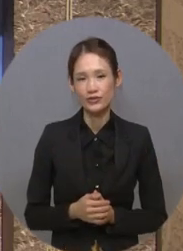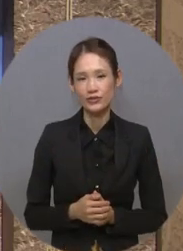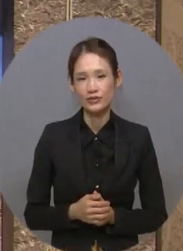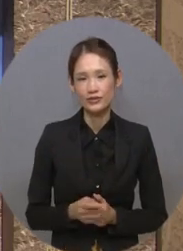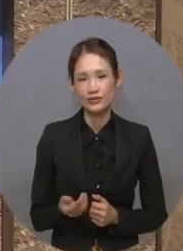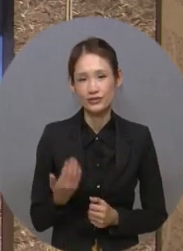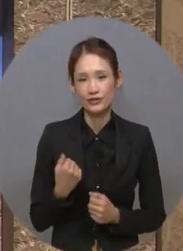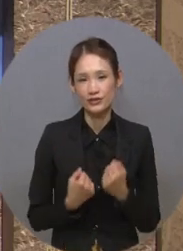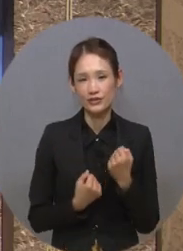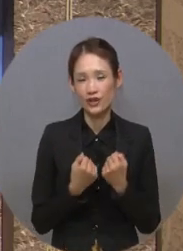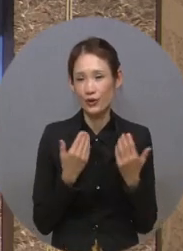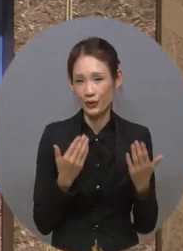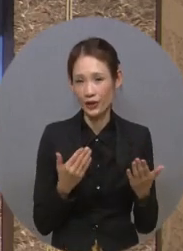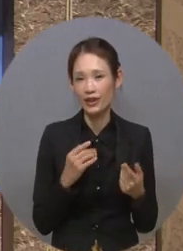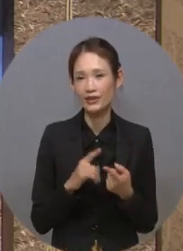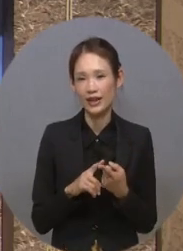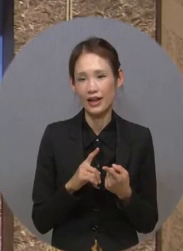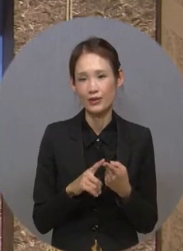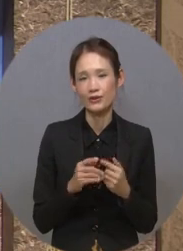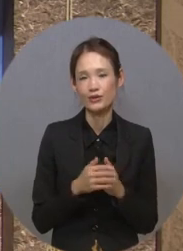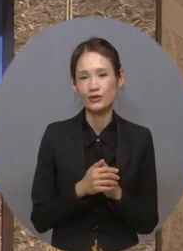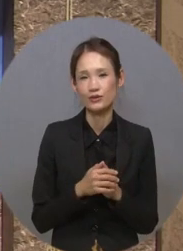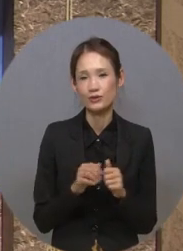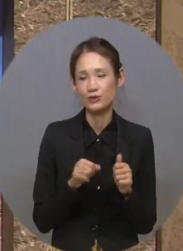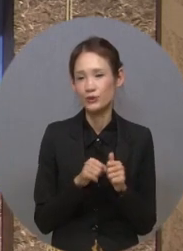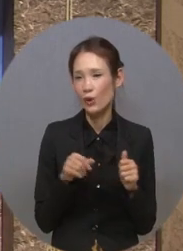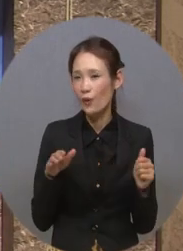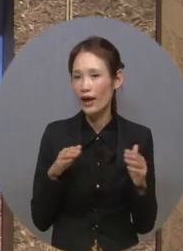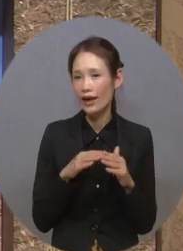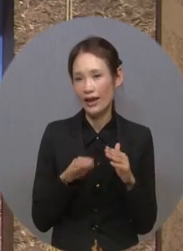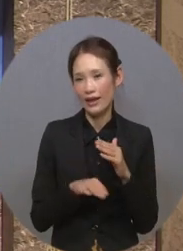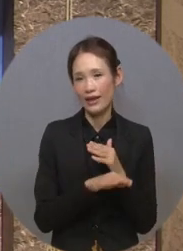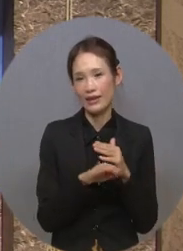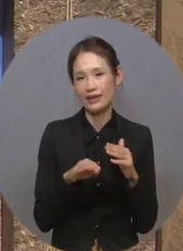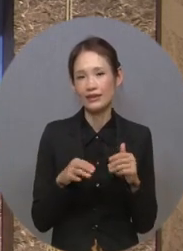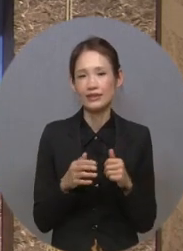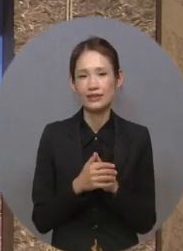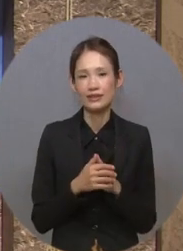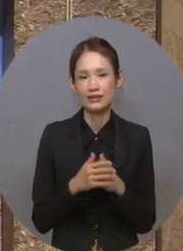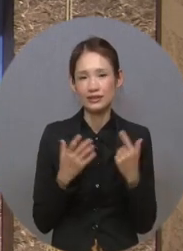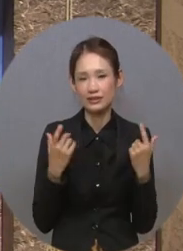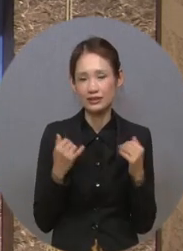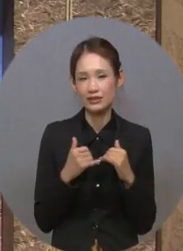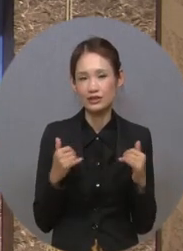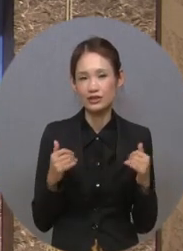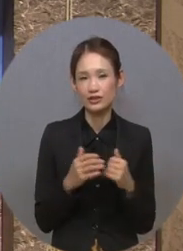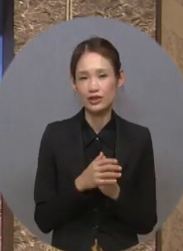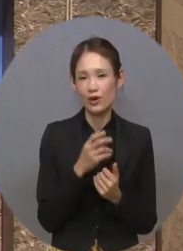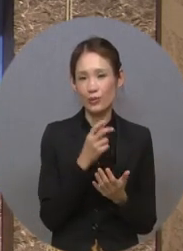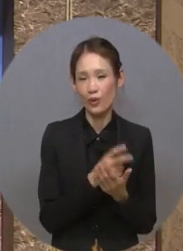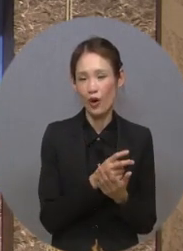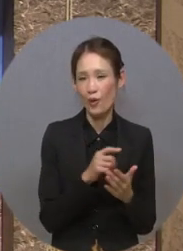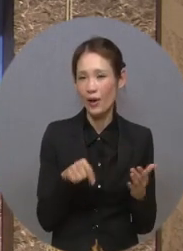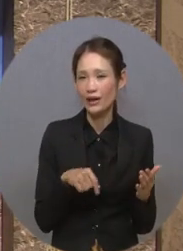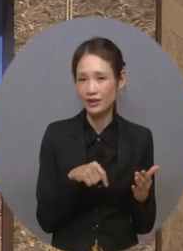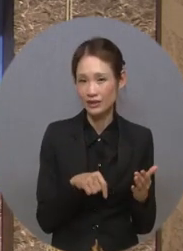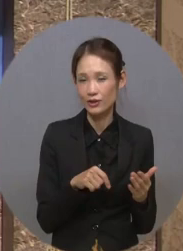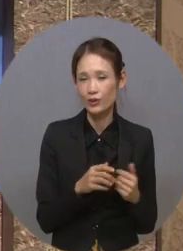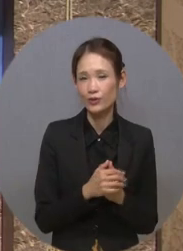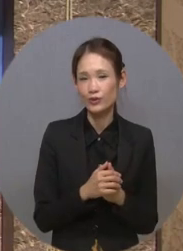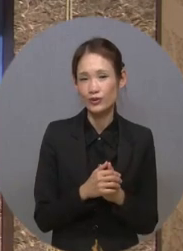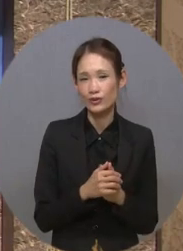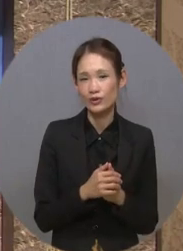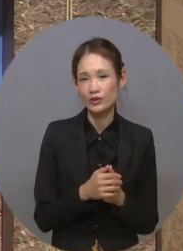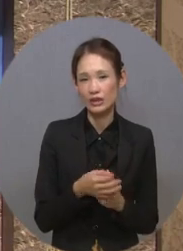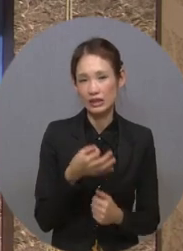전자 말씀드렸듯이 그 소외계층들 네. 그분들은 법에서도 솔직히